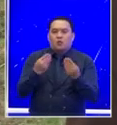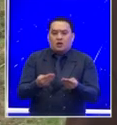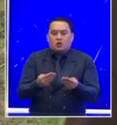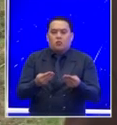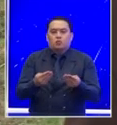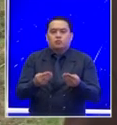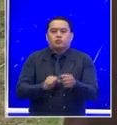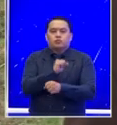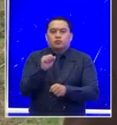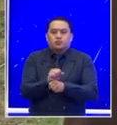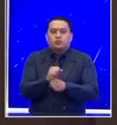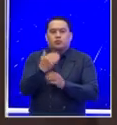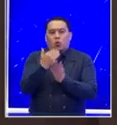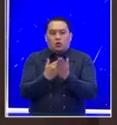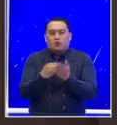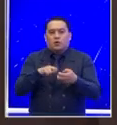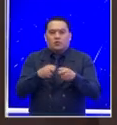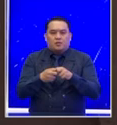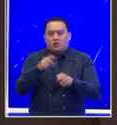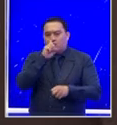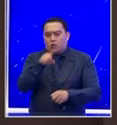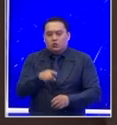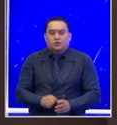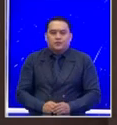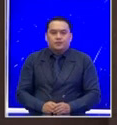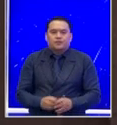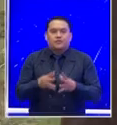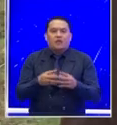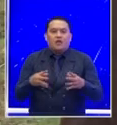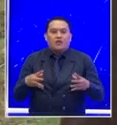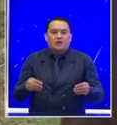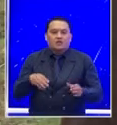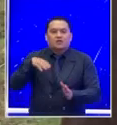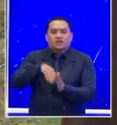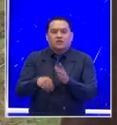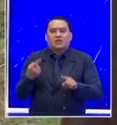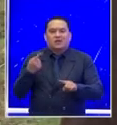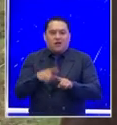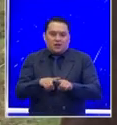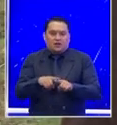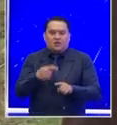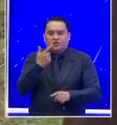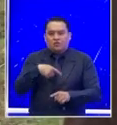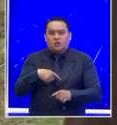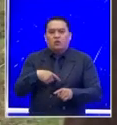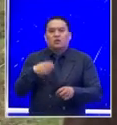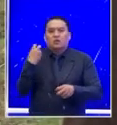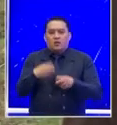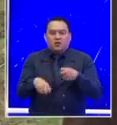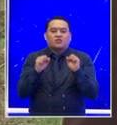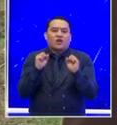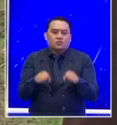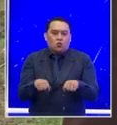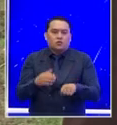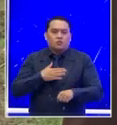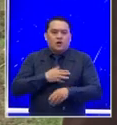блокпосты. И в дальнейшем никаких проблем не будет. В весенне-полевых работах задействована и техника. Техники имеют свойство ломаться. Для этого